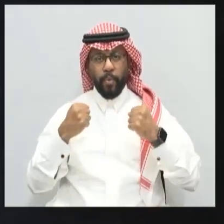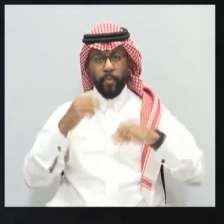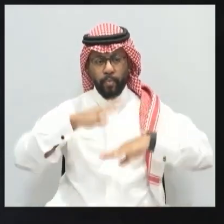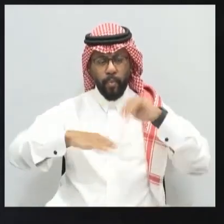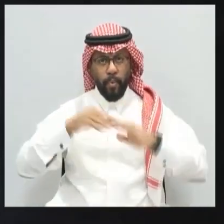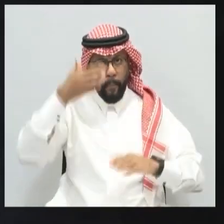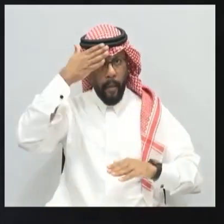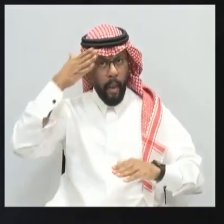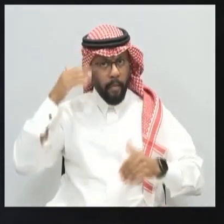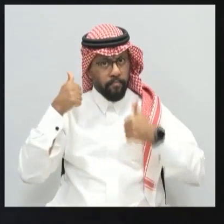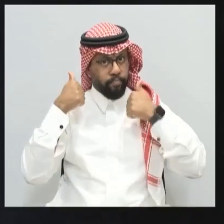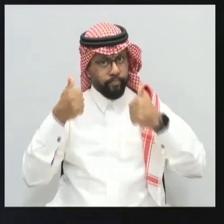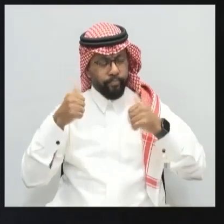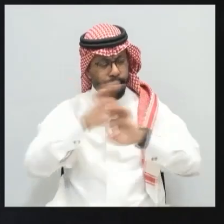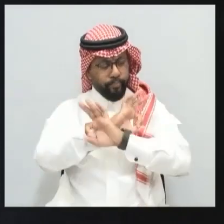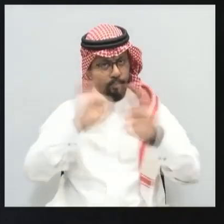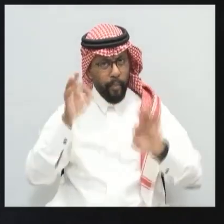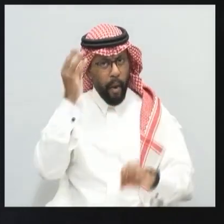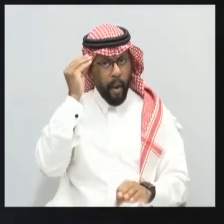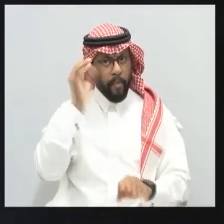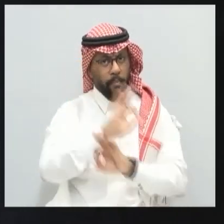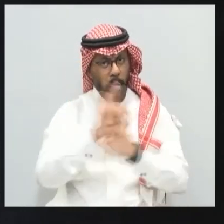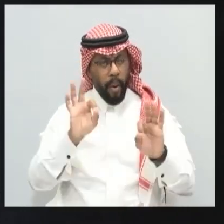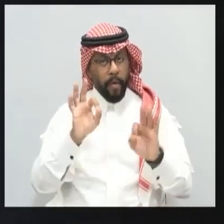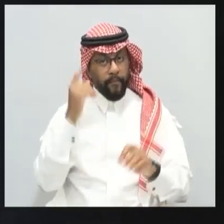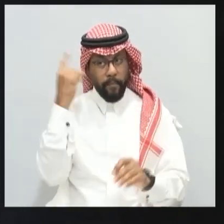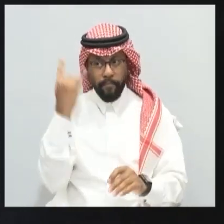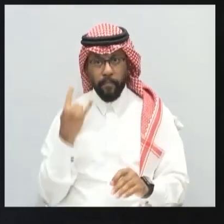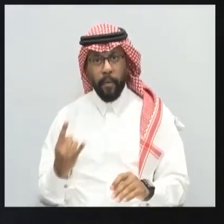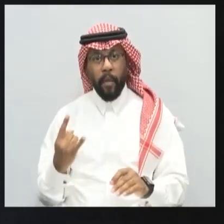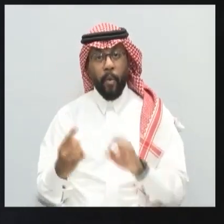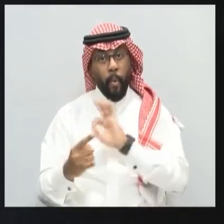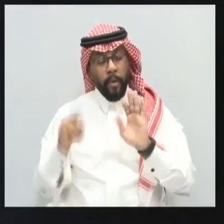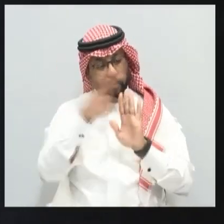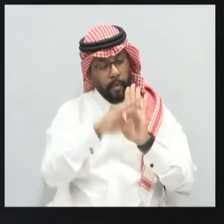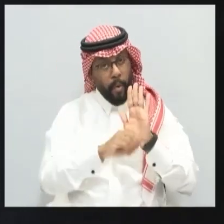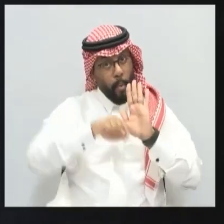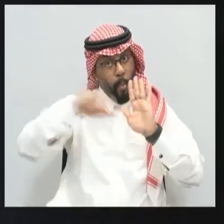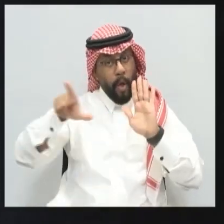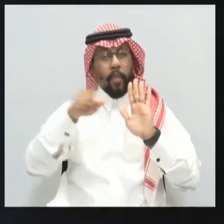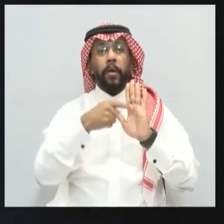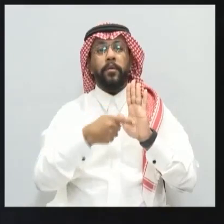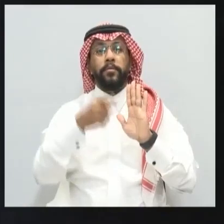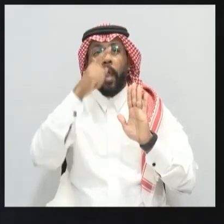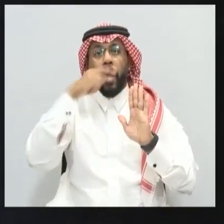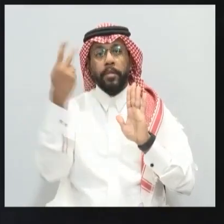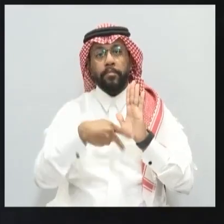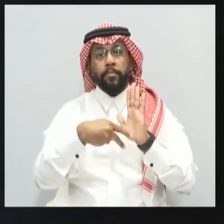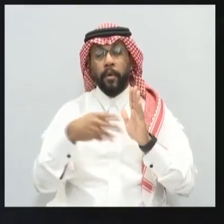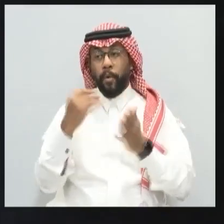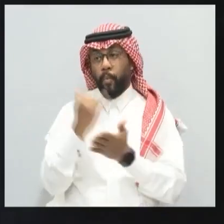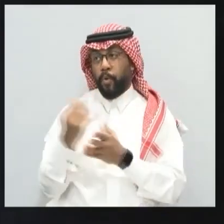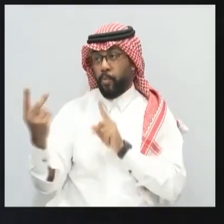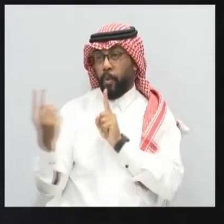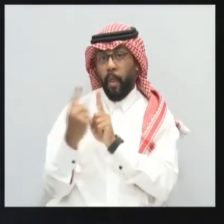والمعرفيه وهذا قد لا يتاح في السيره الذاتيه لكنه سيكون متاحا لك في اثناء المقابله